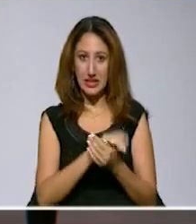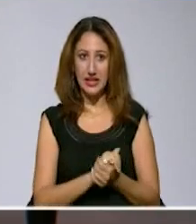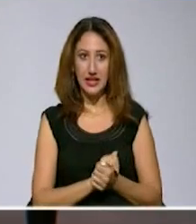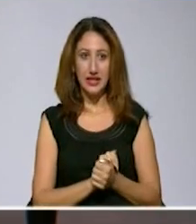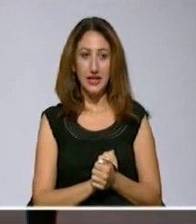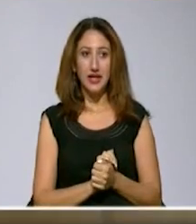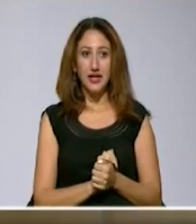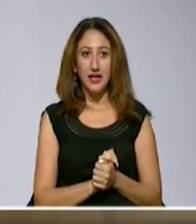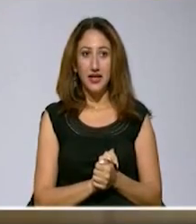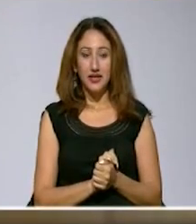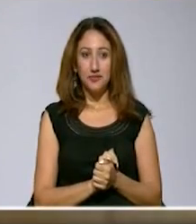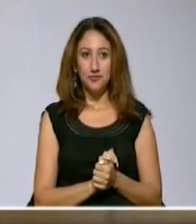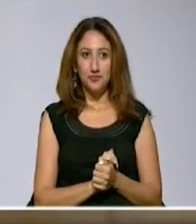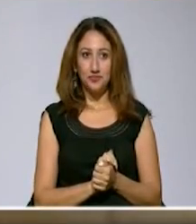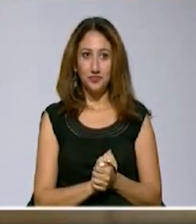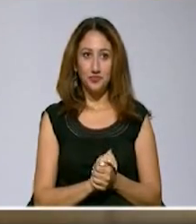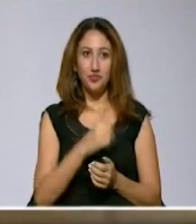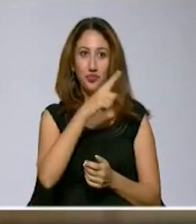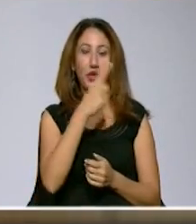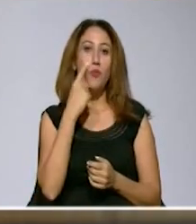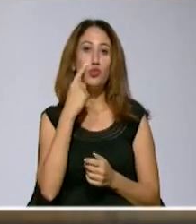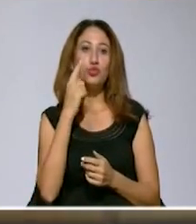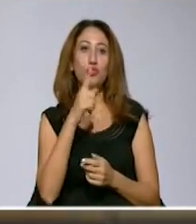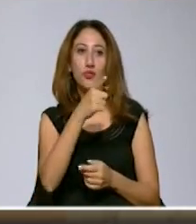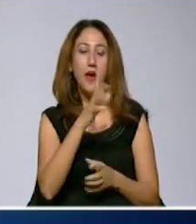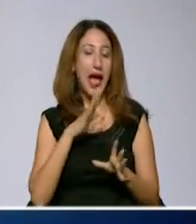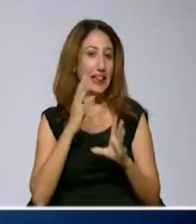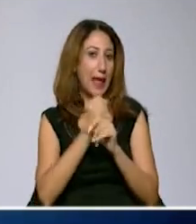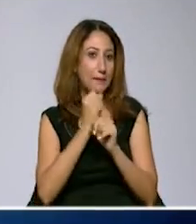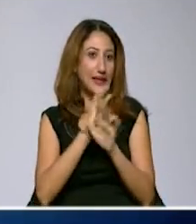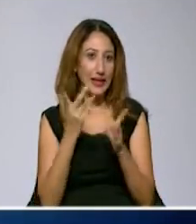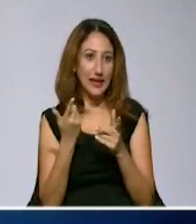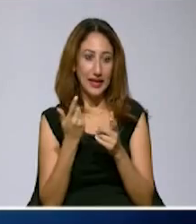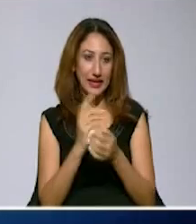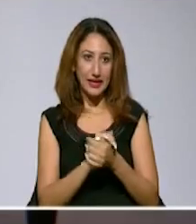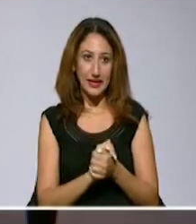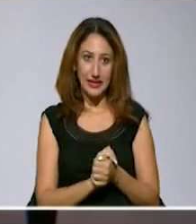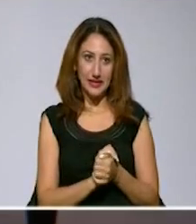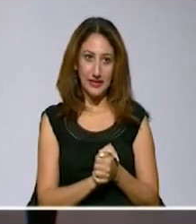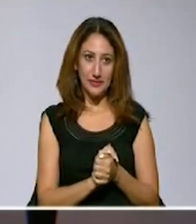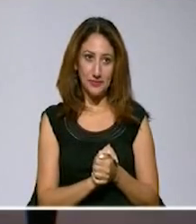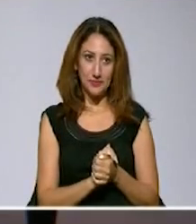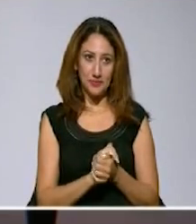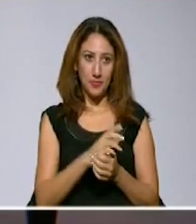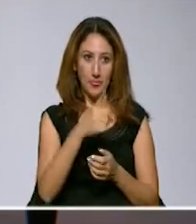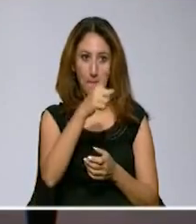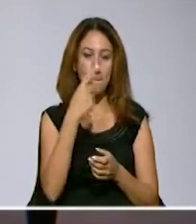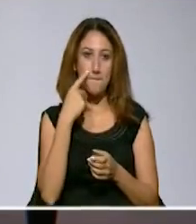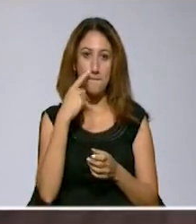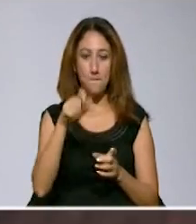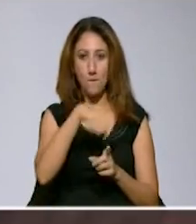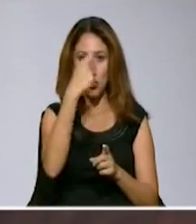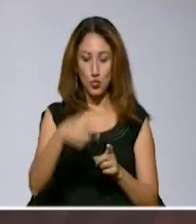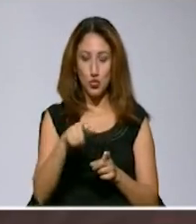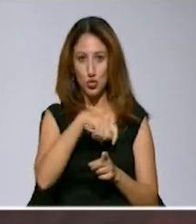صادقه. قال لي يعني هو جهاز كشف الكذب النهارده. هتعمل ايه بقى؟ اعمل مع حضرتك كذا تريك كده. بص يلا وريني.